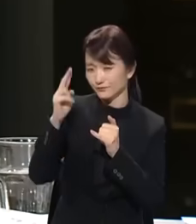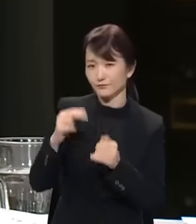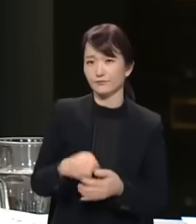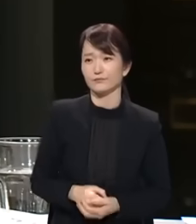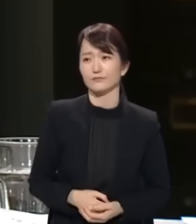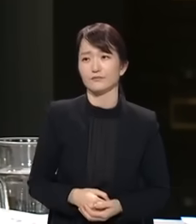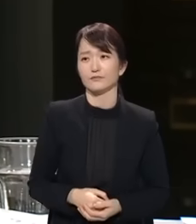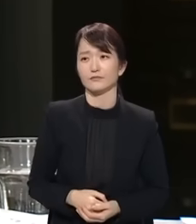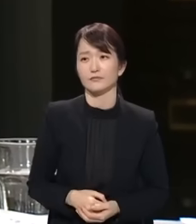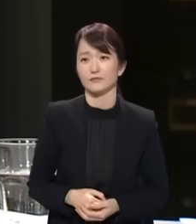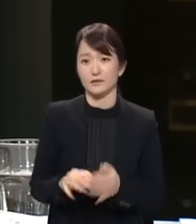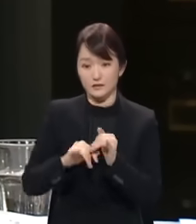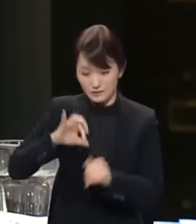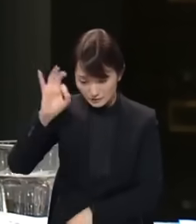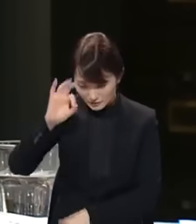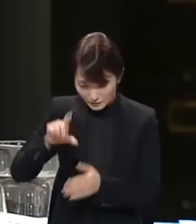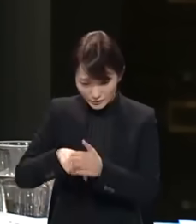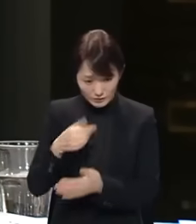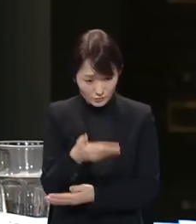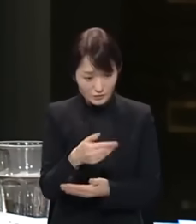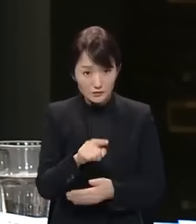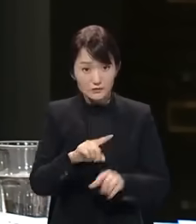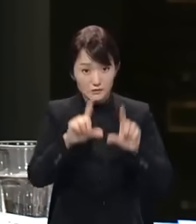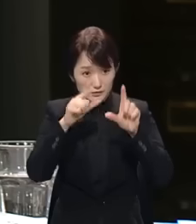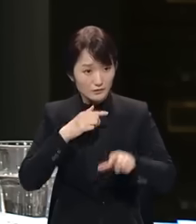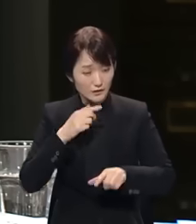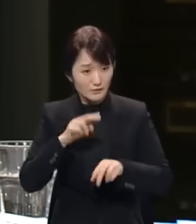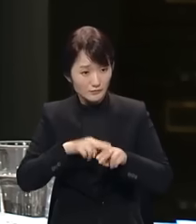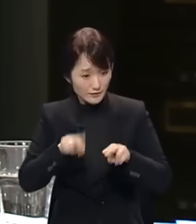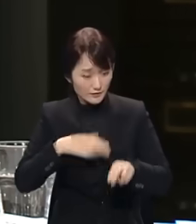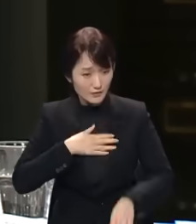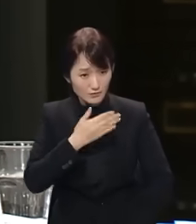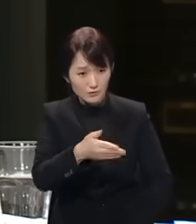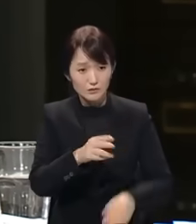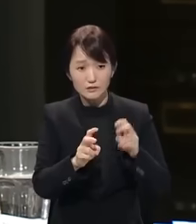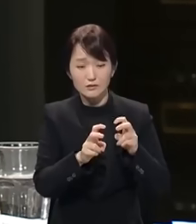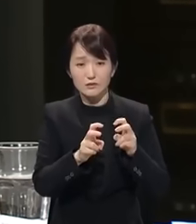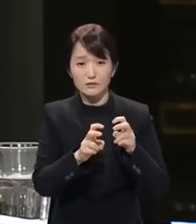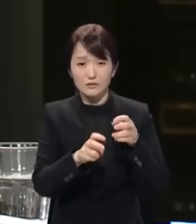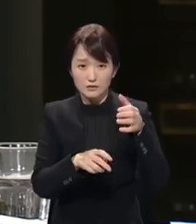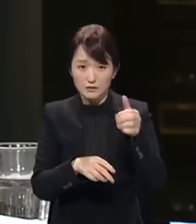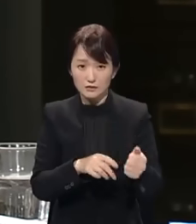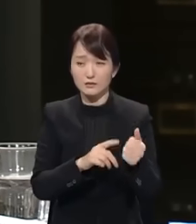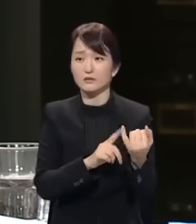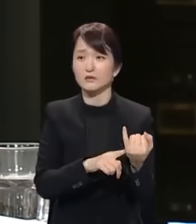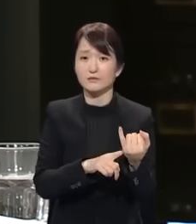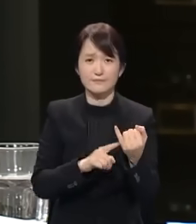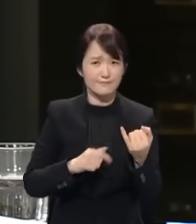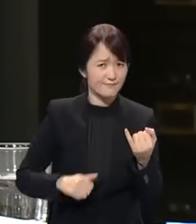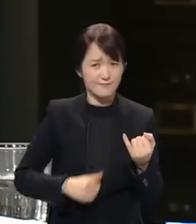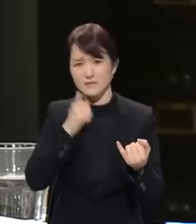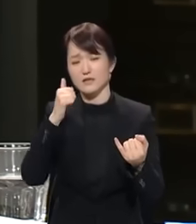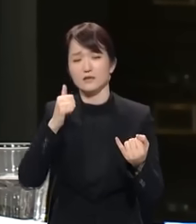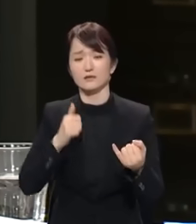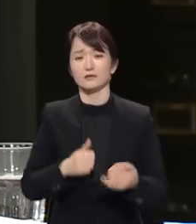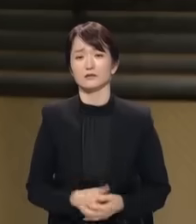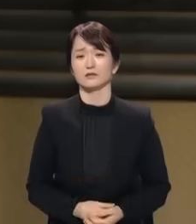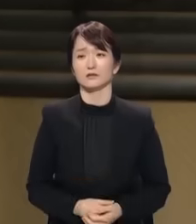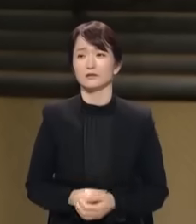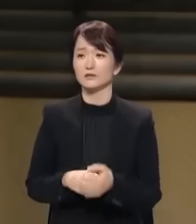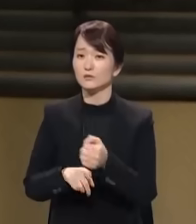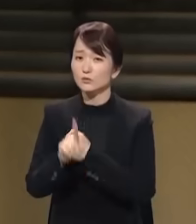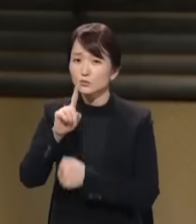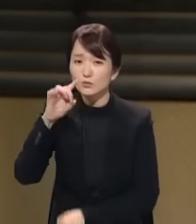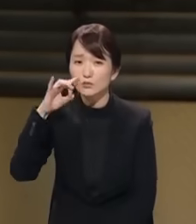구할 시간은 줘야지. 당일 퇴사 통보 이러면 사장님이 이 열 받습니까, 안 받습니까? 자, 이유도 좀